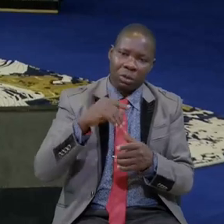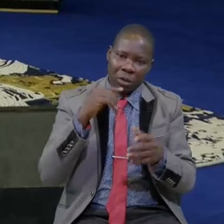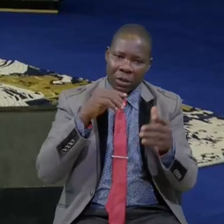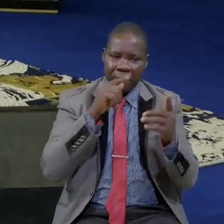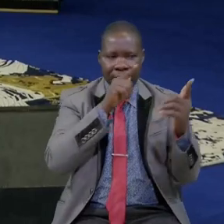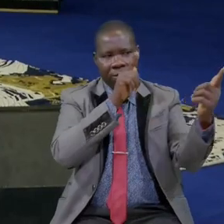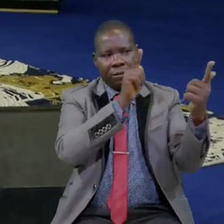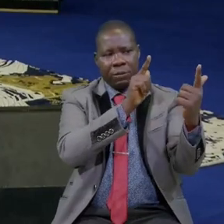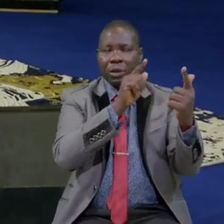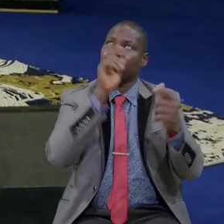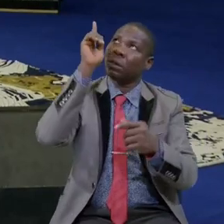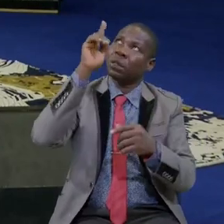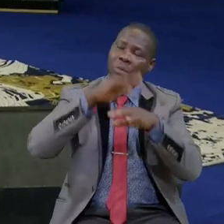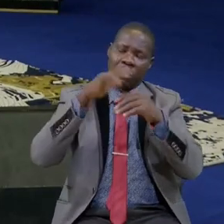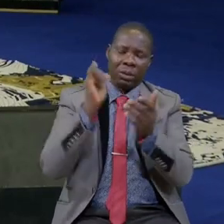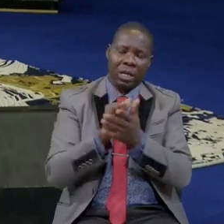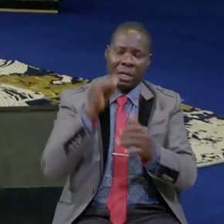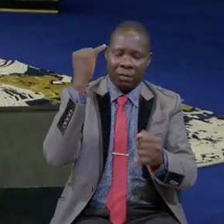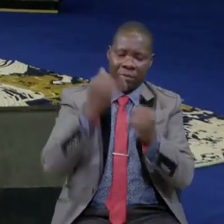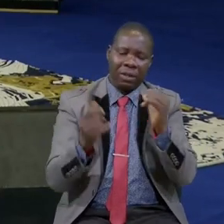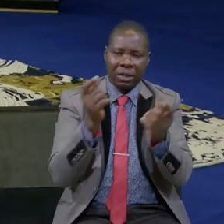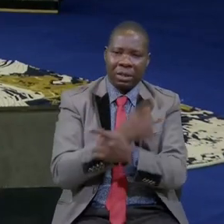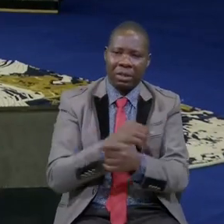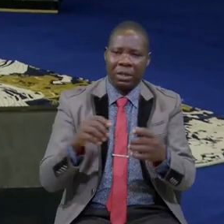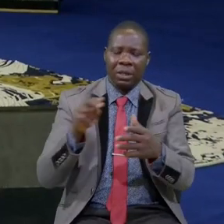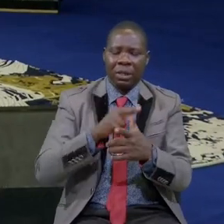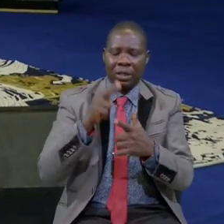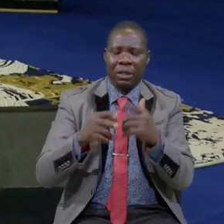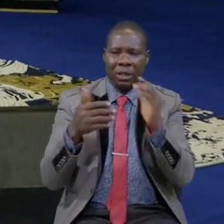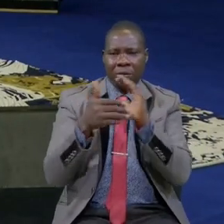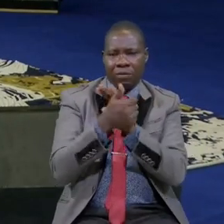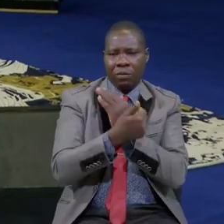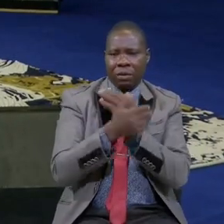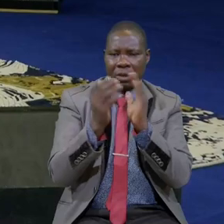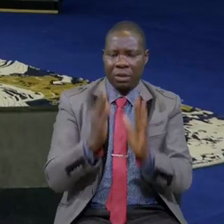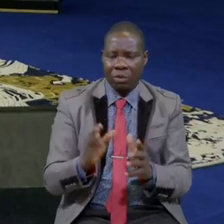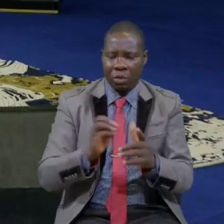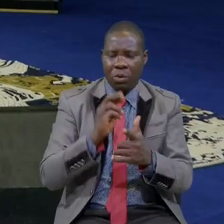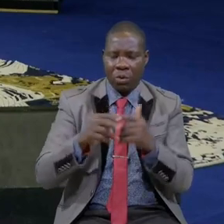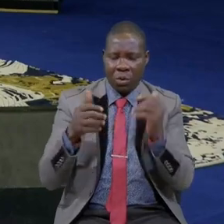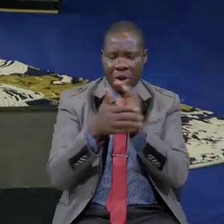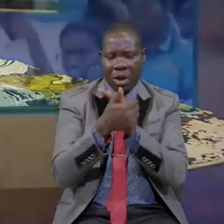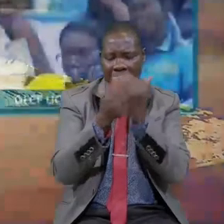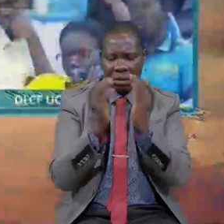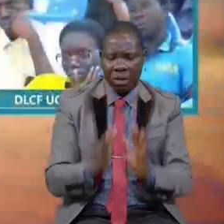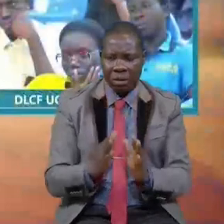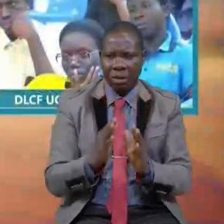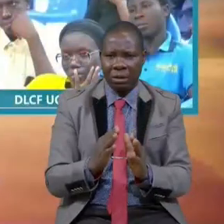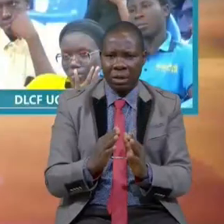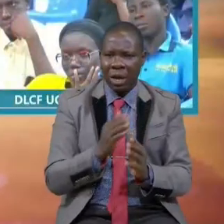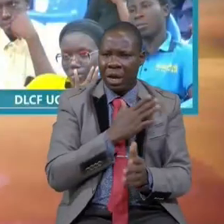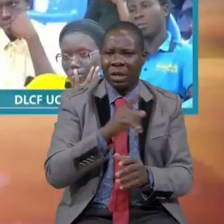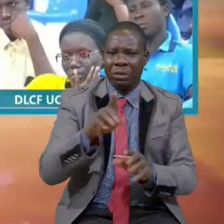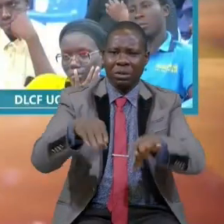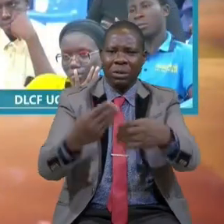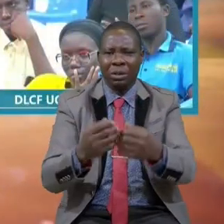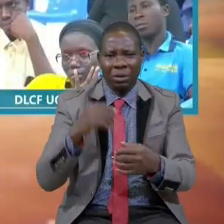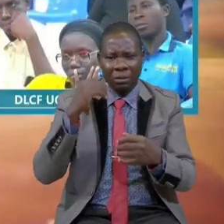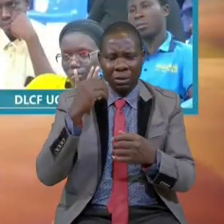tu feras face à Dieu au dernier jour, ni les fornicateurs, ni les idolâtres. Tu peux donner des raisons pour